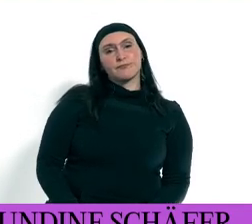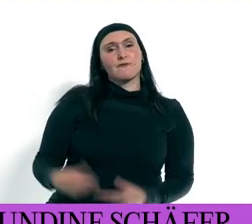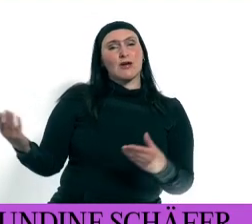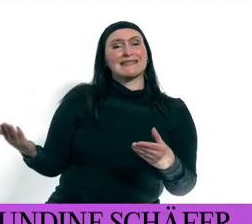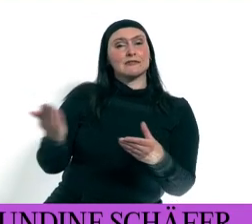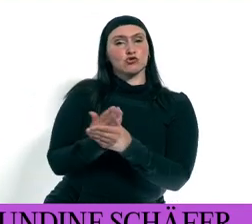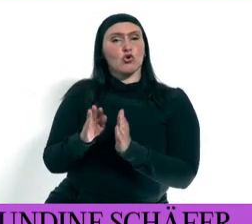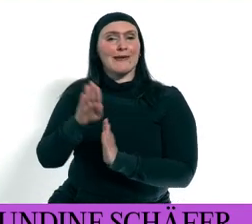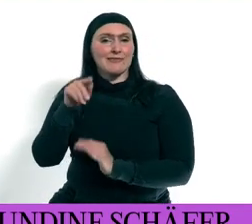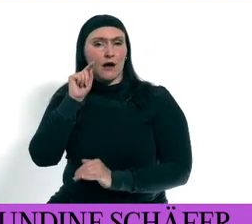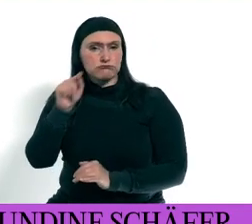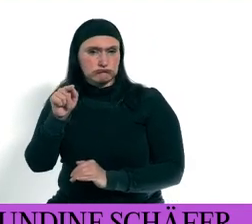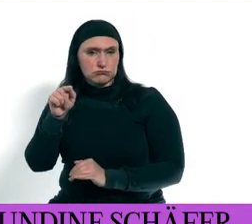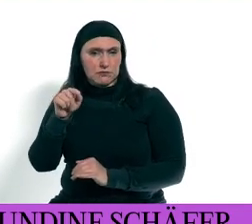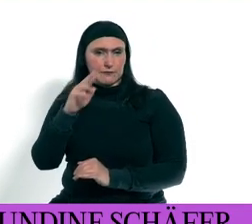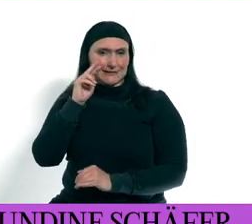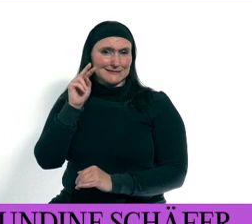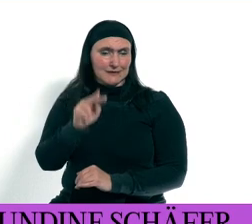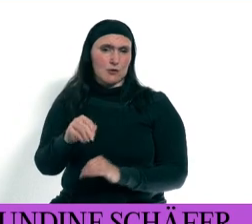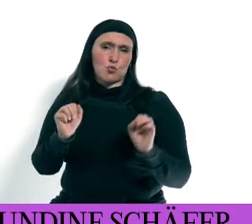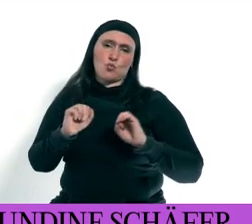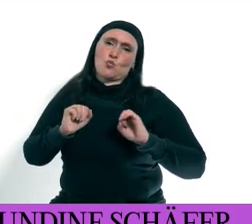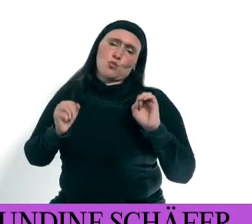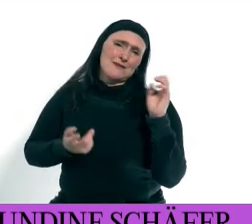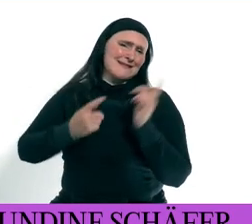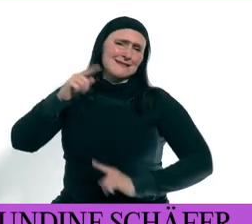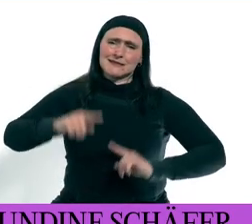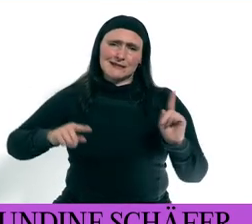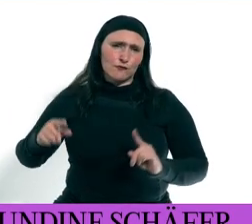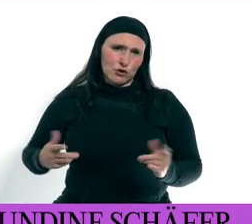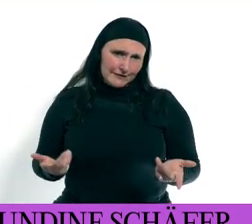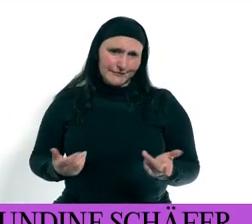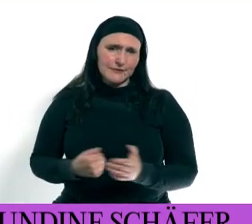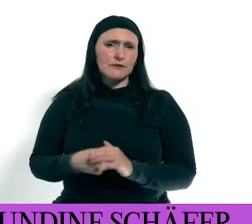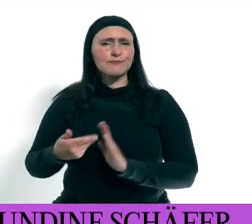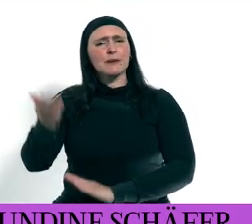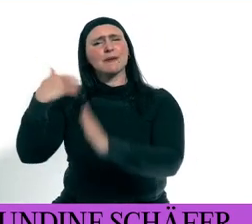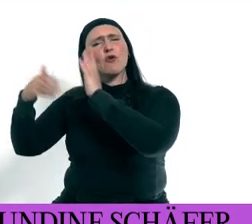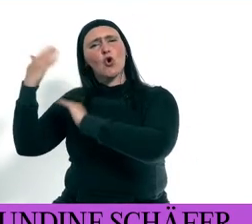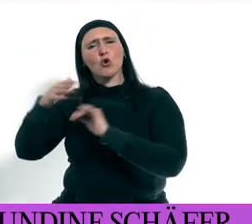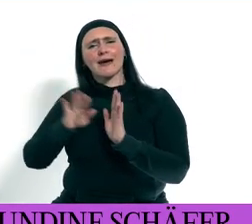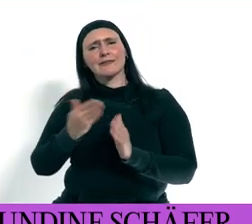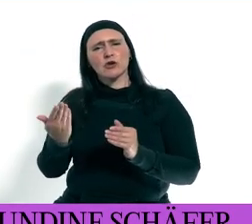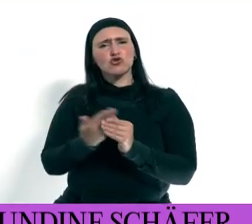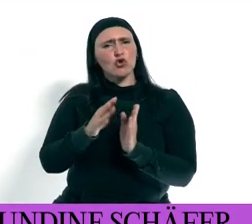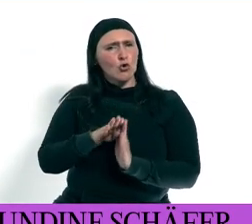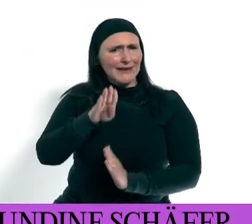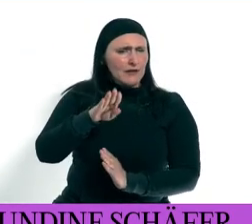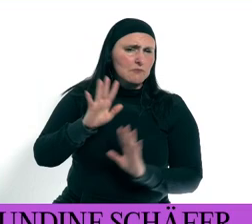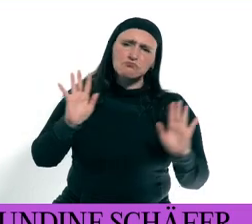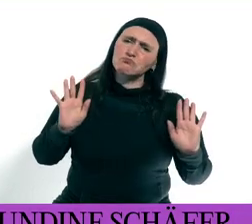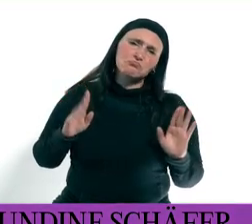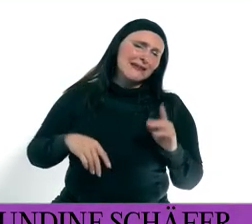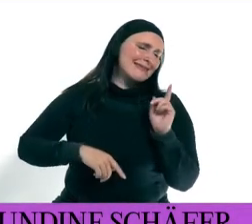so different from what we have seen in all the Documentas before. Diese Documenta ist eine ganz andere